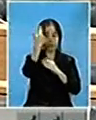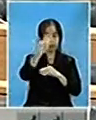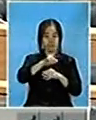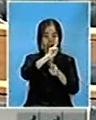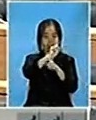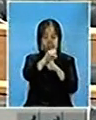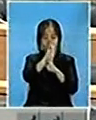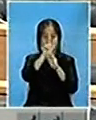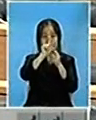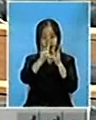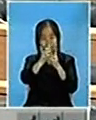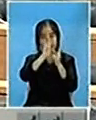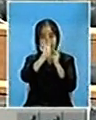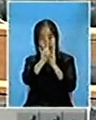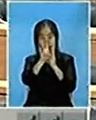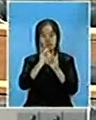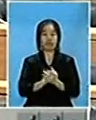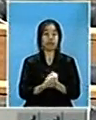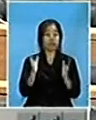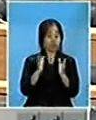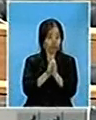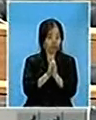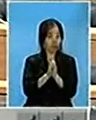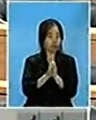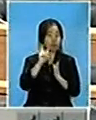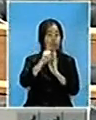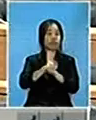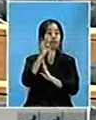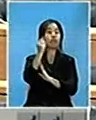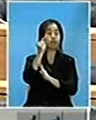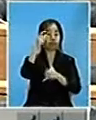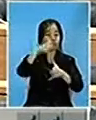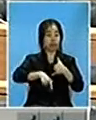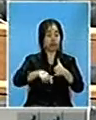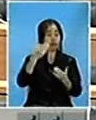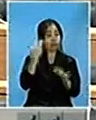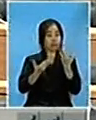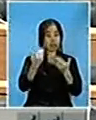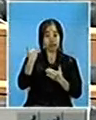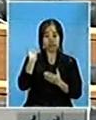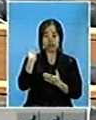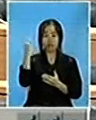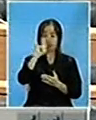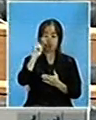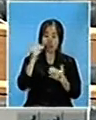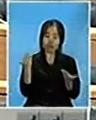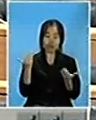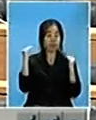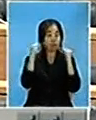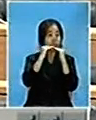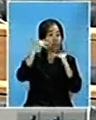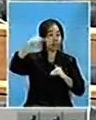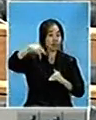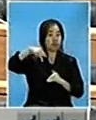ตกลงว่าให้ท่านนี้อภิปรายกี่นาทีหรือมีเส้นตรงไหนบ้างหรือมีสิทธิพิเศษตรง